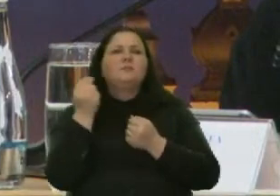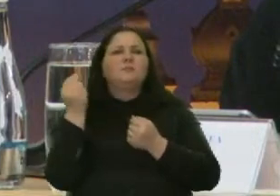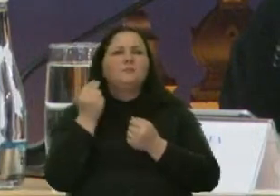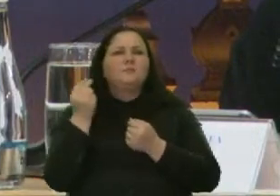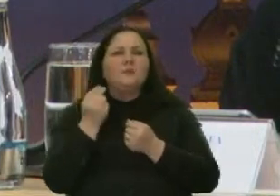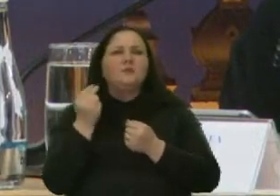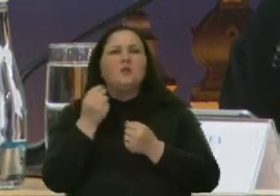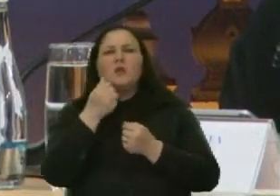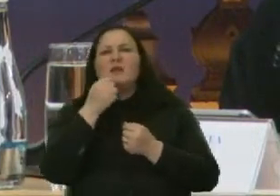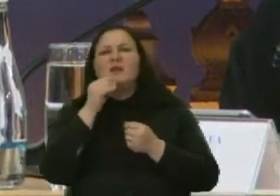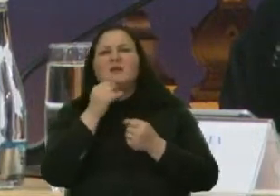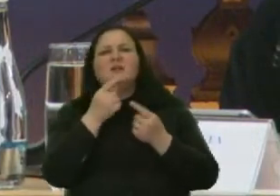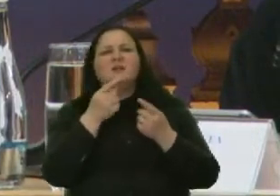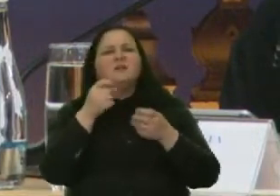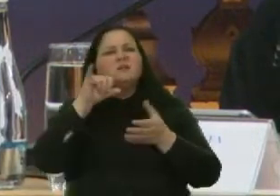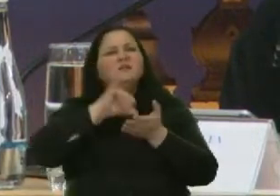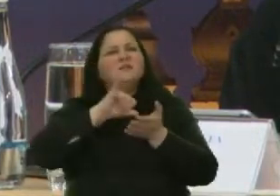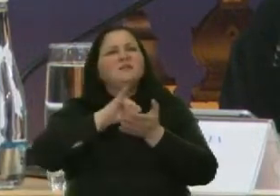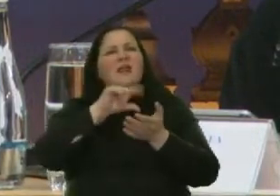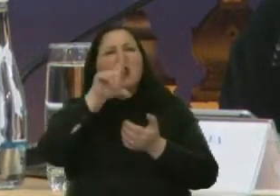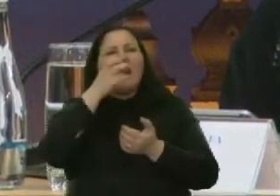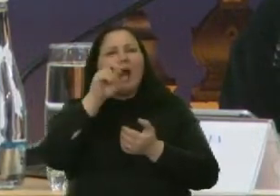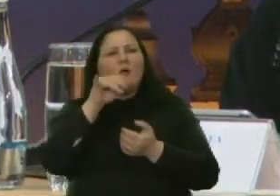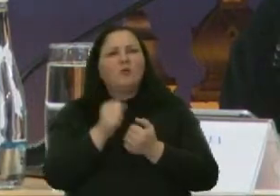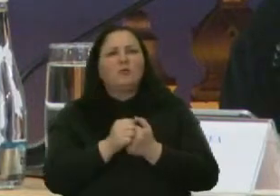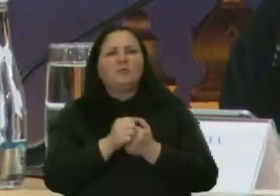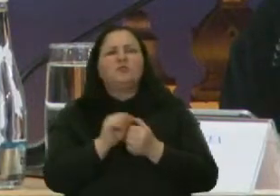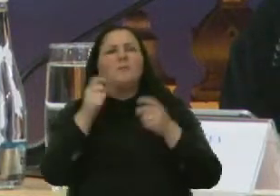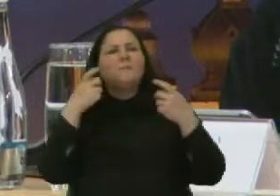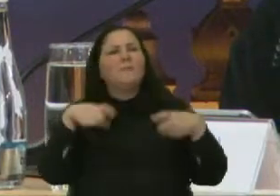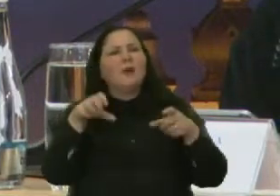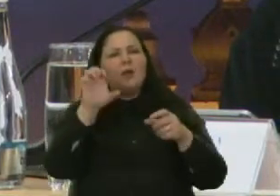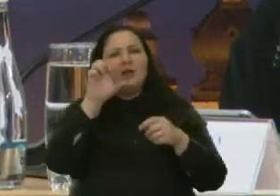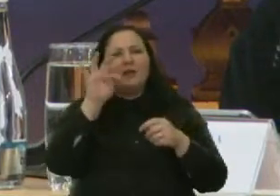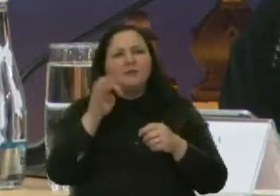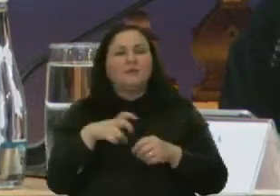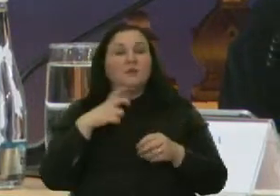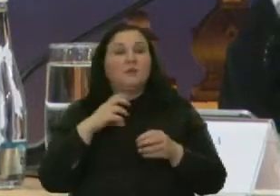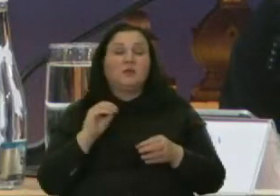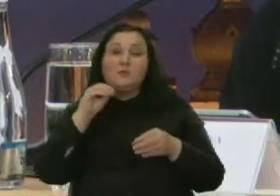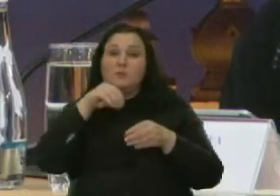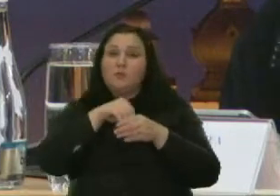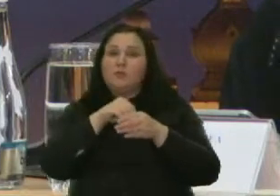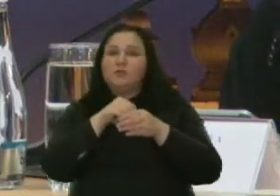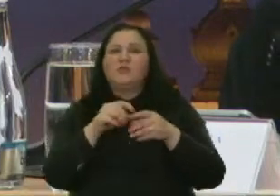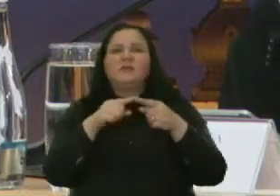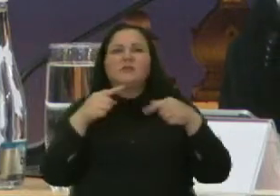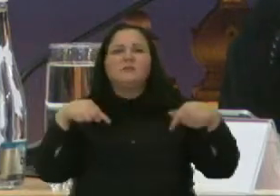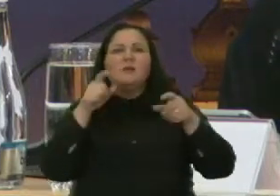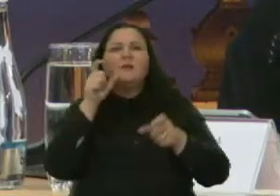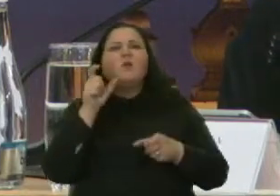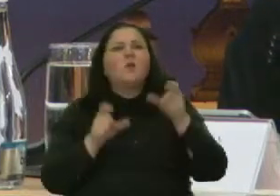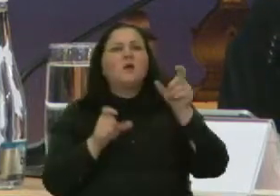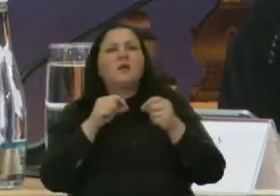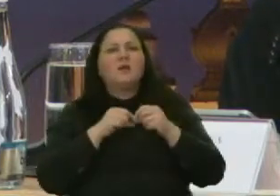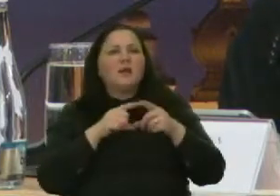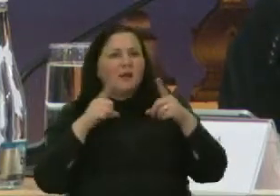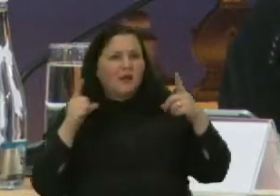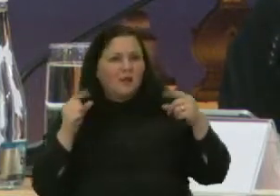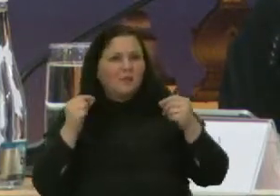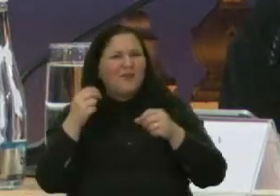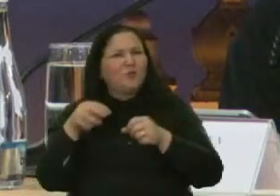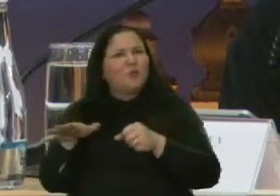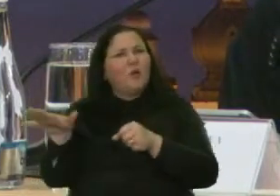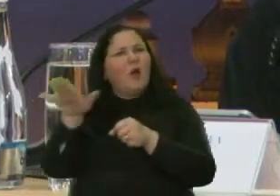între lacuri în pusul pentru parcul Est în lista de investiții este inclus spațiul pentru creșă sau grădiniță care va aceri zona între lacuri